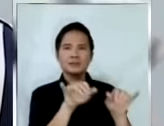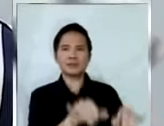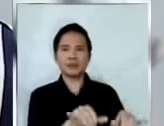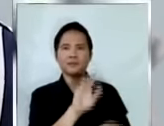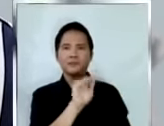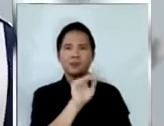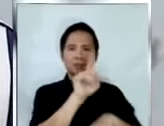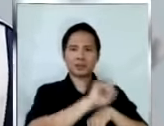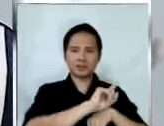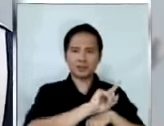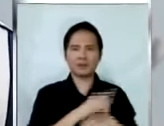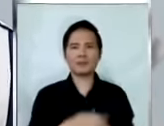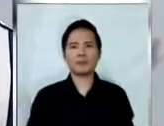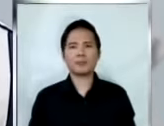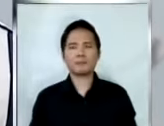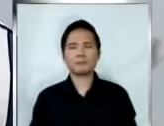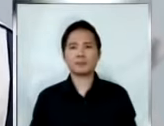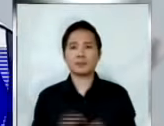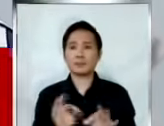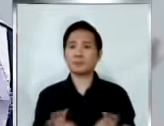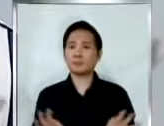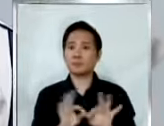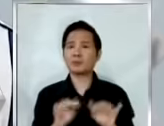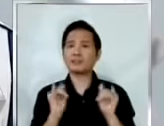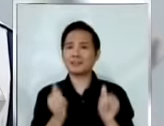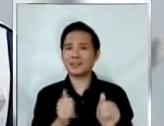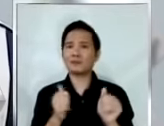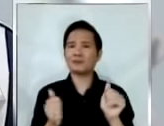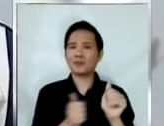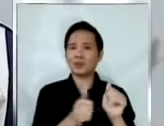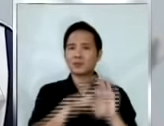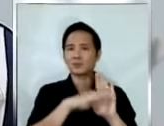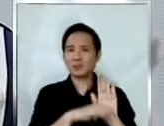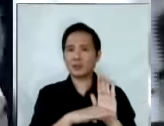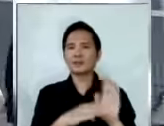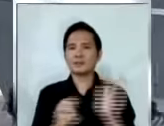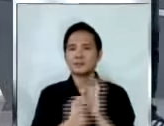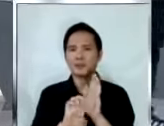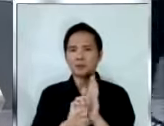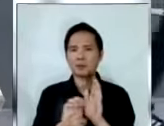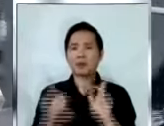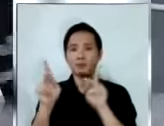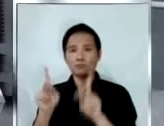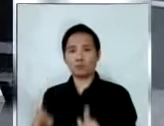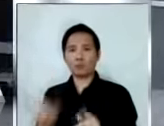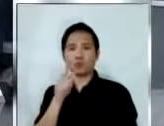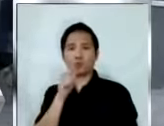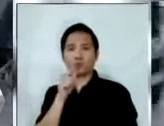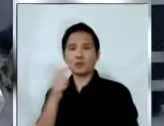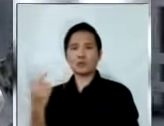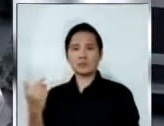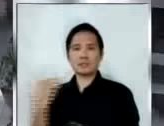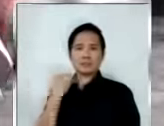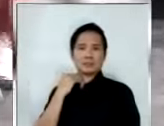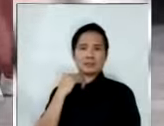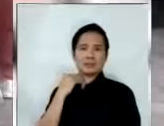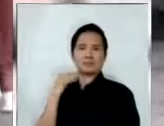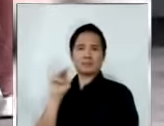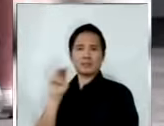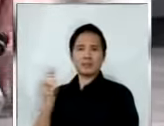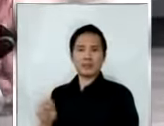sa pagpapauwi ng mga locally stranded individuals sa kani-kanilang mga probinsya. Tatlo raw ang programa, sabi ni Presidential